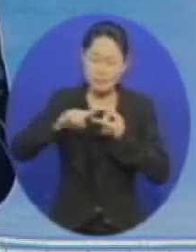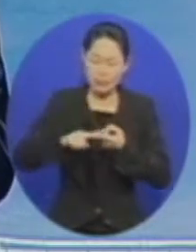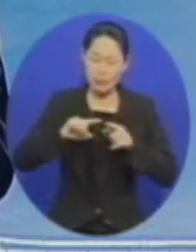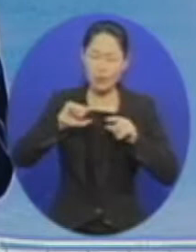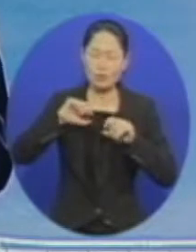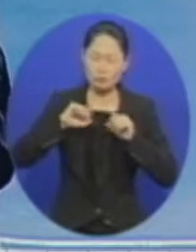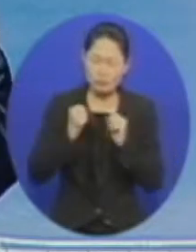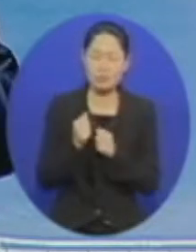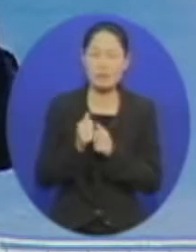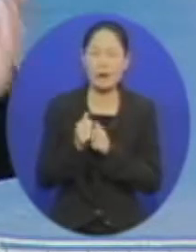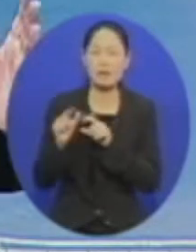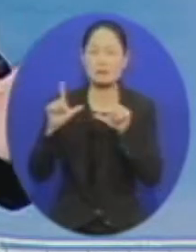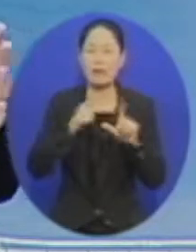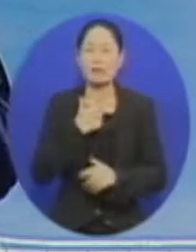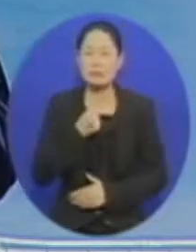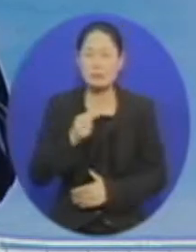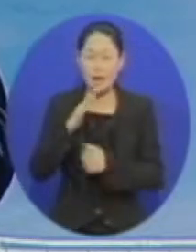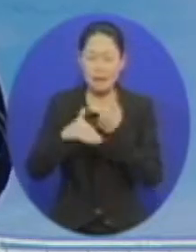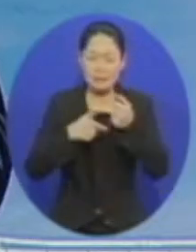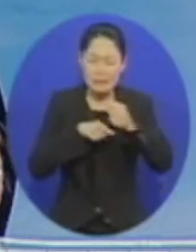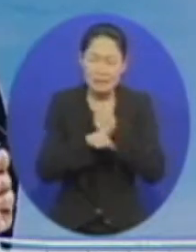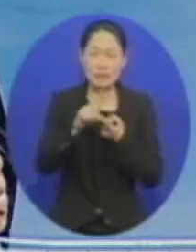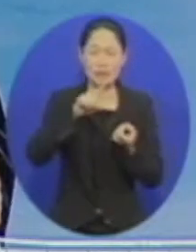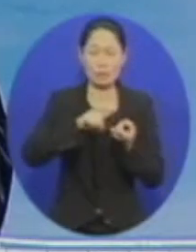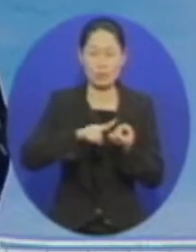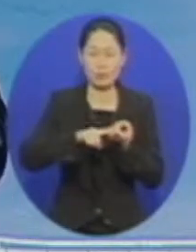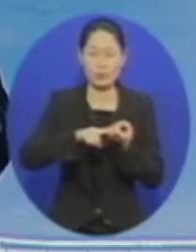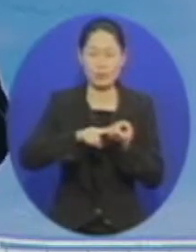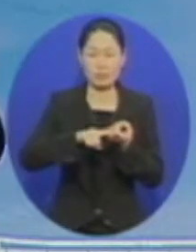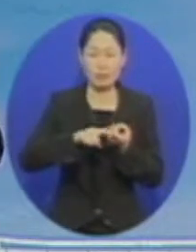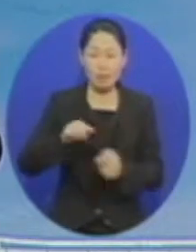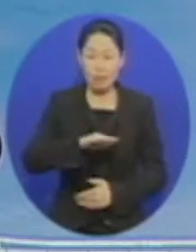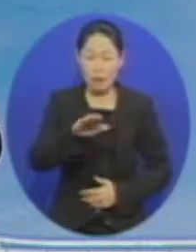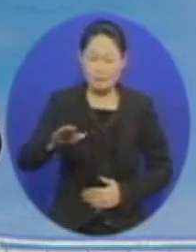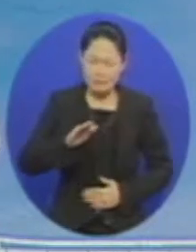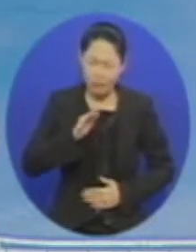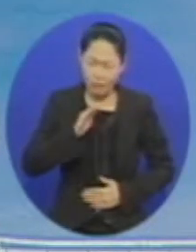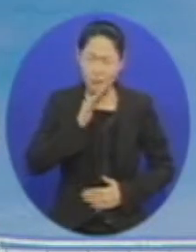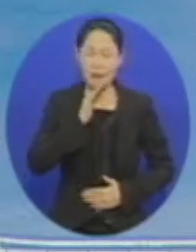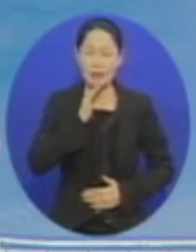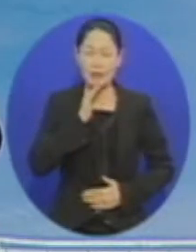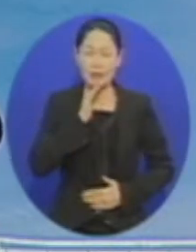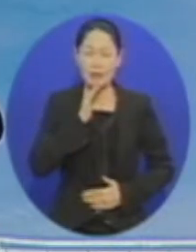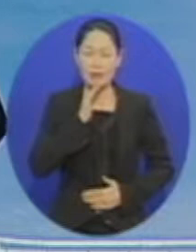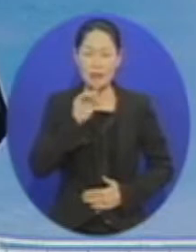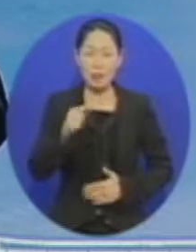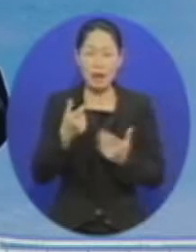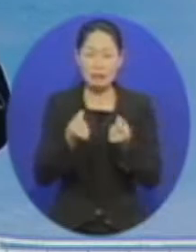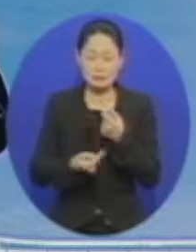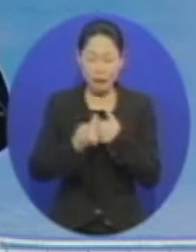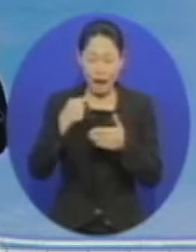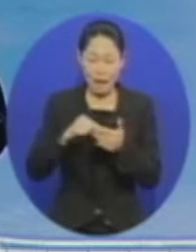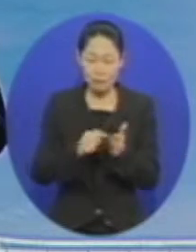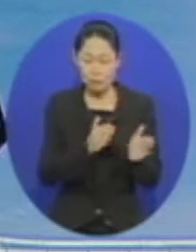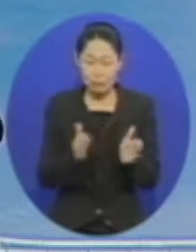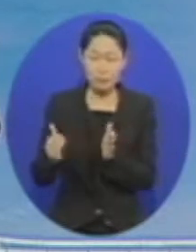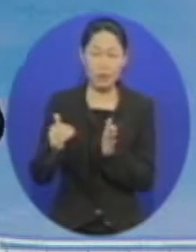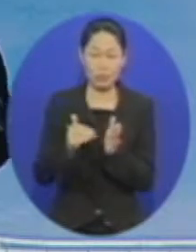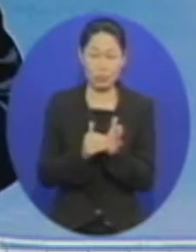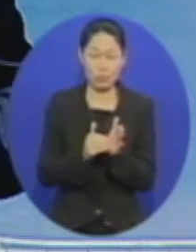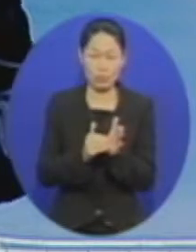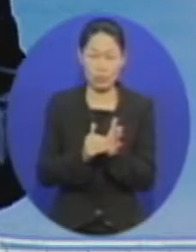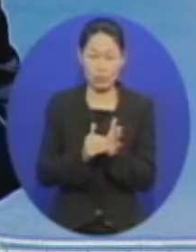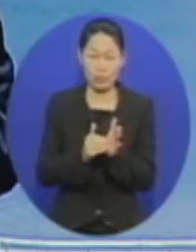싶습니다 하나님의 뜻대로 살고 싶습니다 여러분이 정말 그렇게 마음을 준비하고